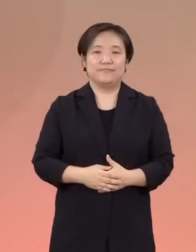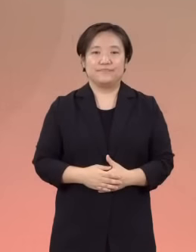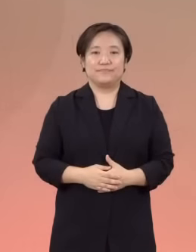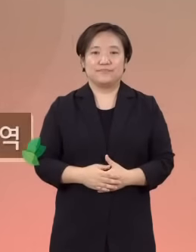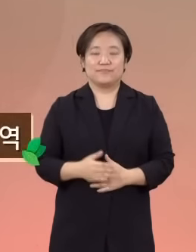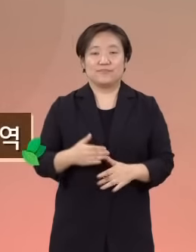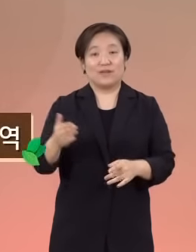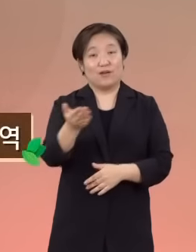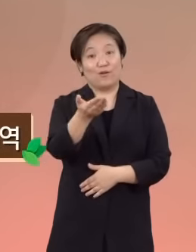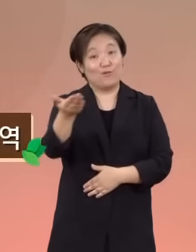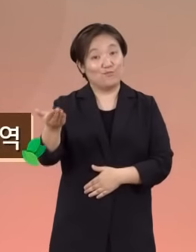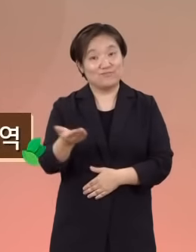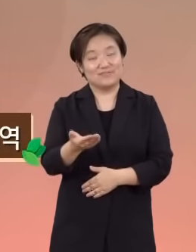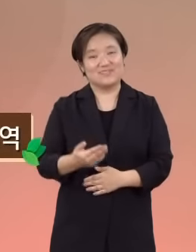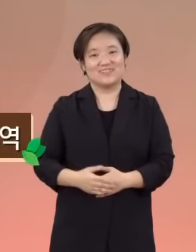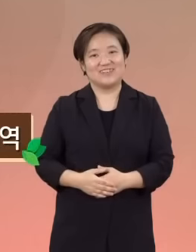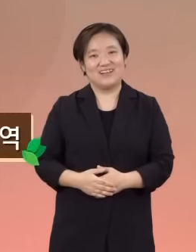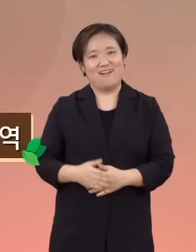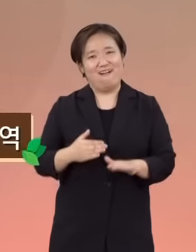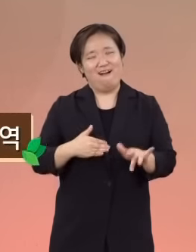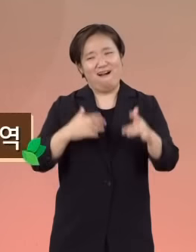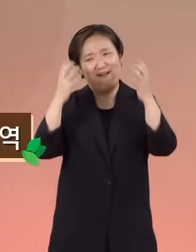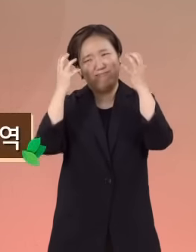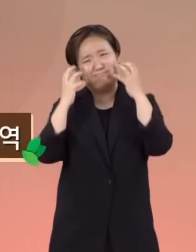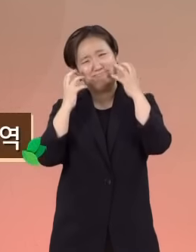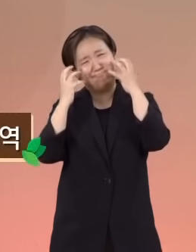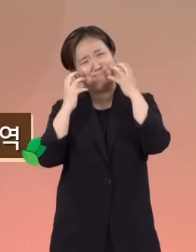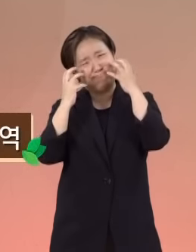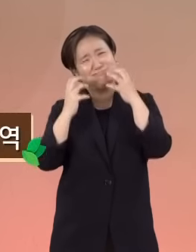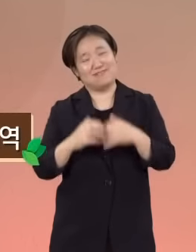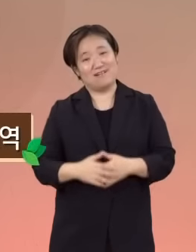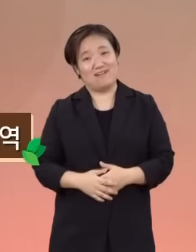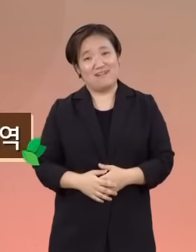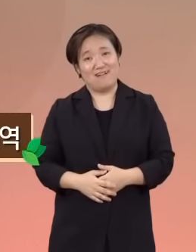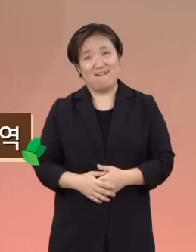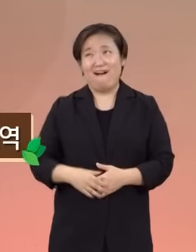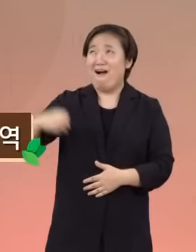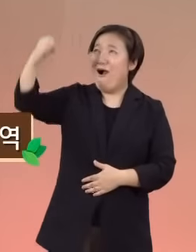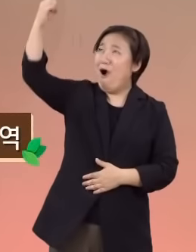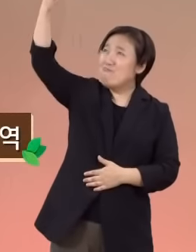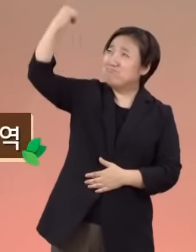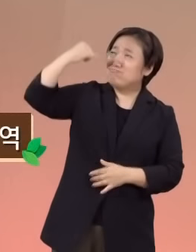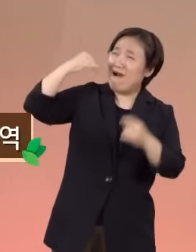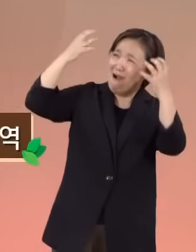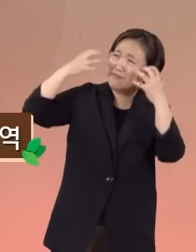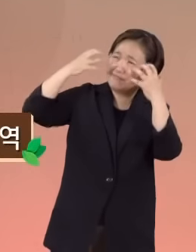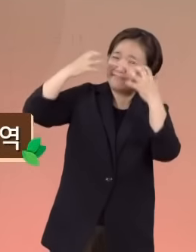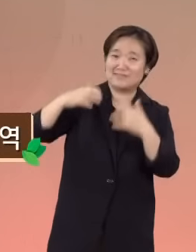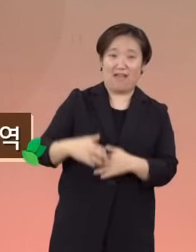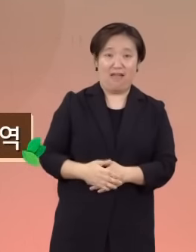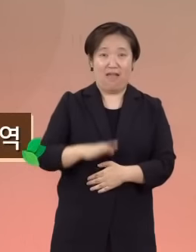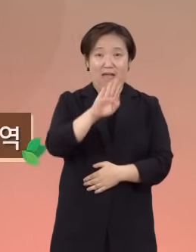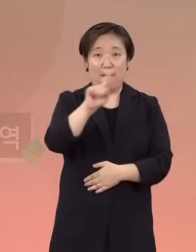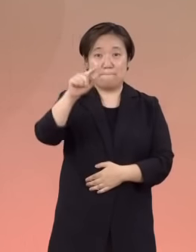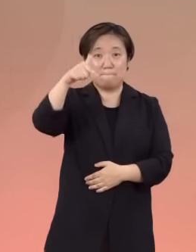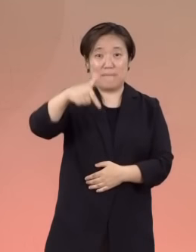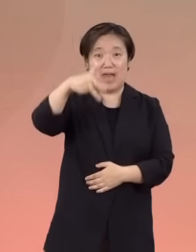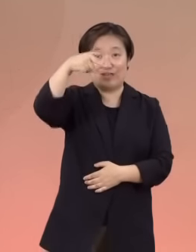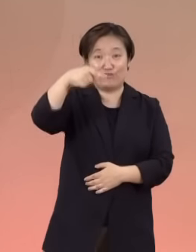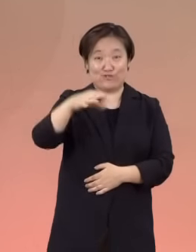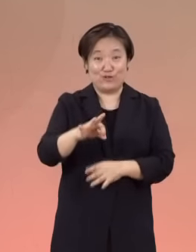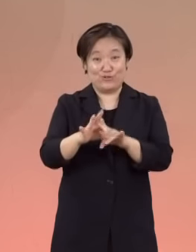여러분 어우 날씨 더워요 엄청 더워요 그래서 오늘 백중맞이 낭량 특집